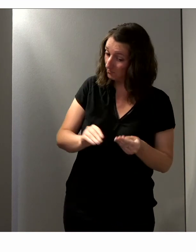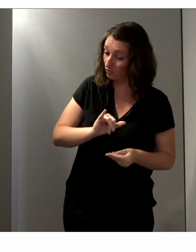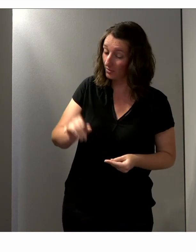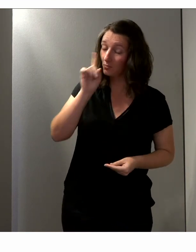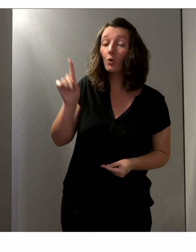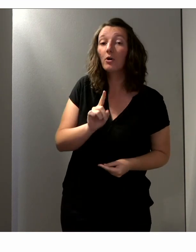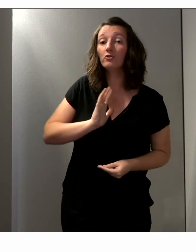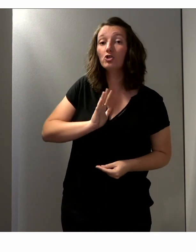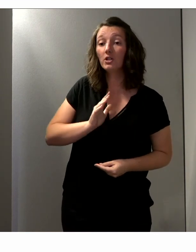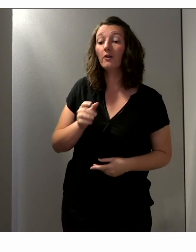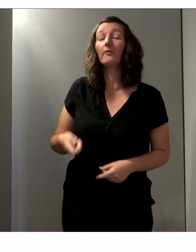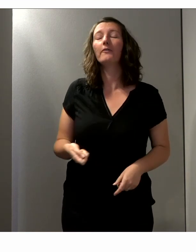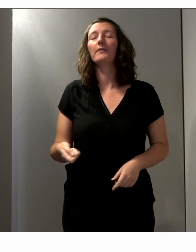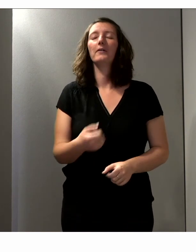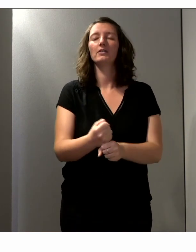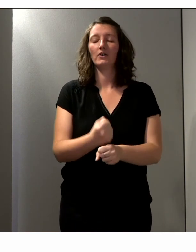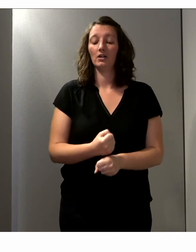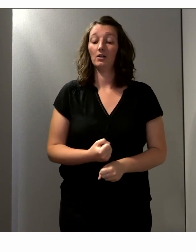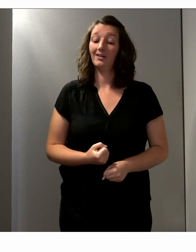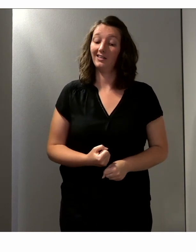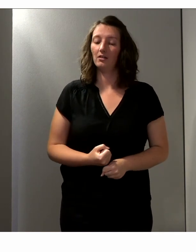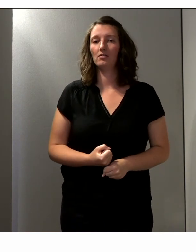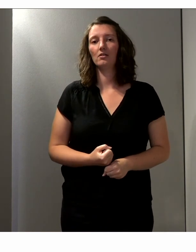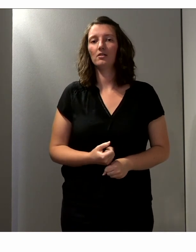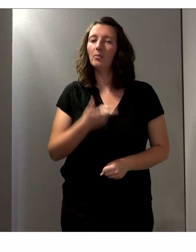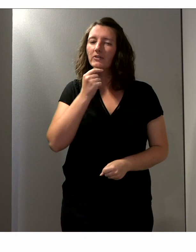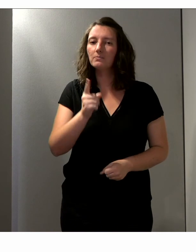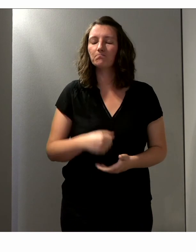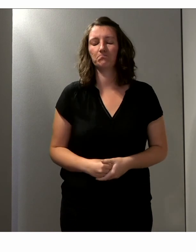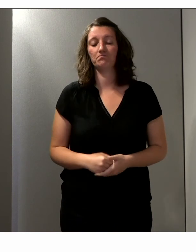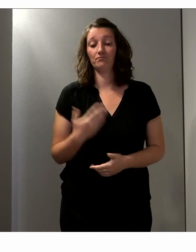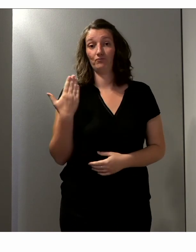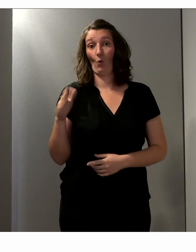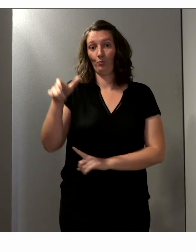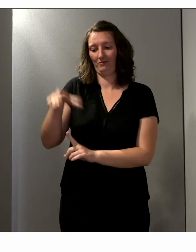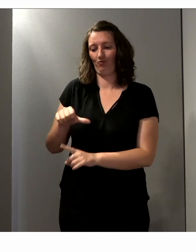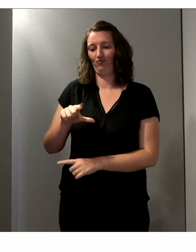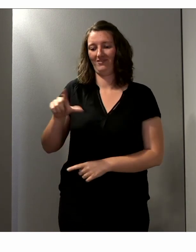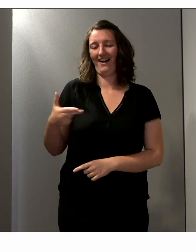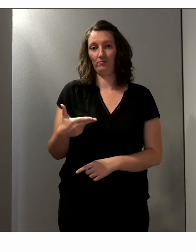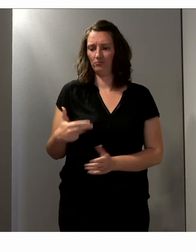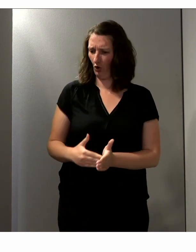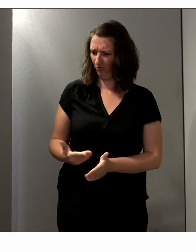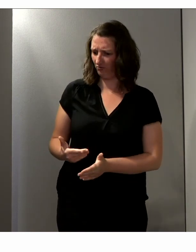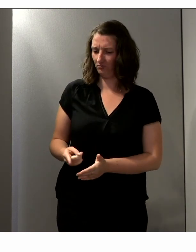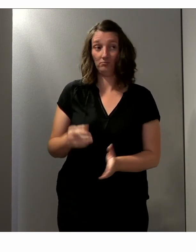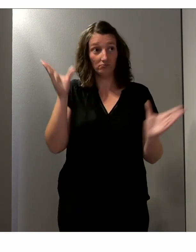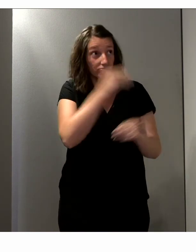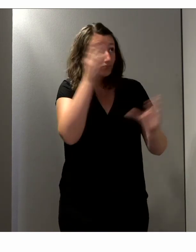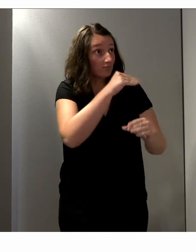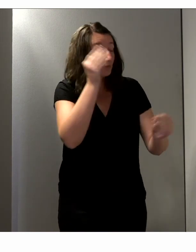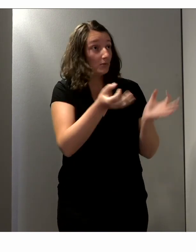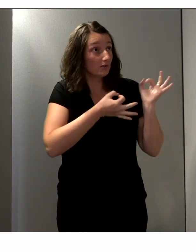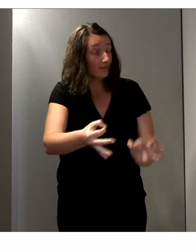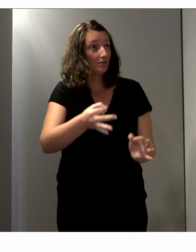chiens au travail, parfois, ça peut poser problème. Alain, ah bah tiens, encore Alain. Je souffre d'amnésie chronique, ma